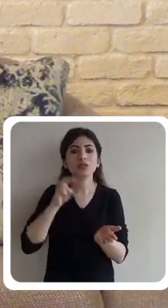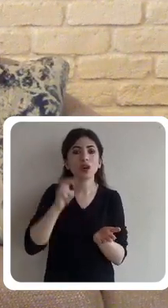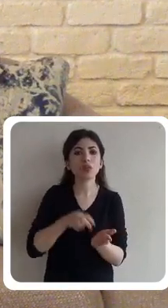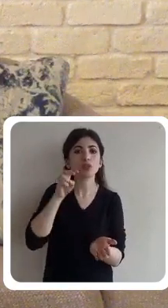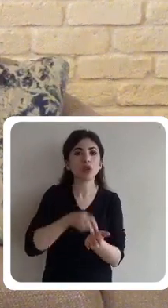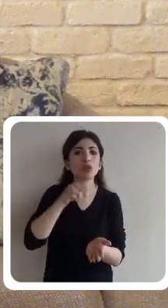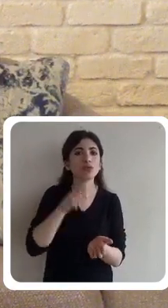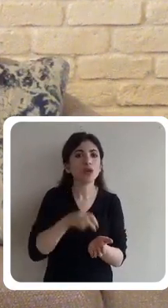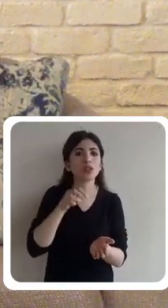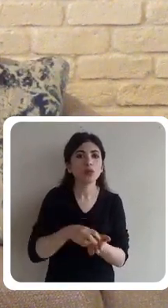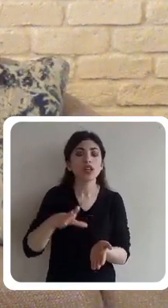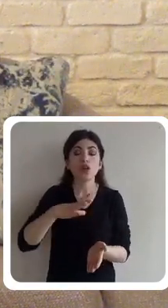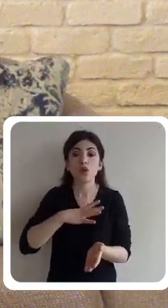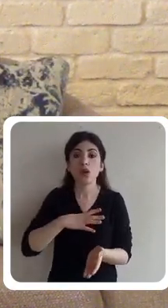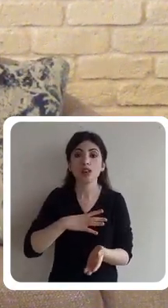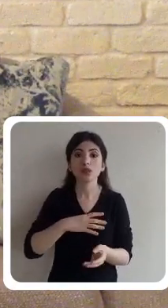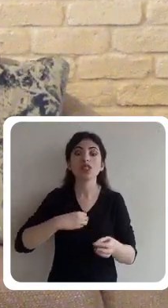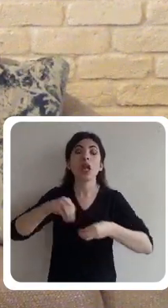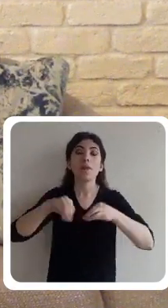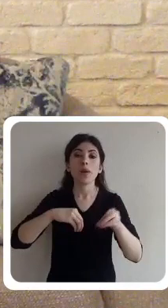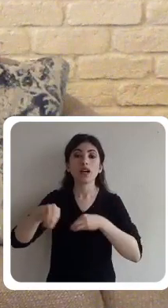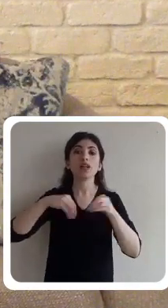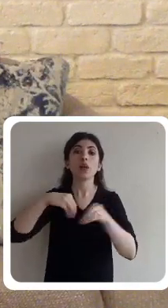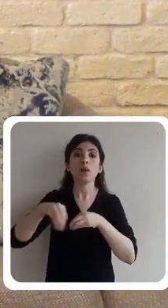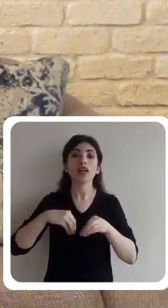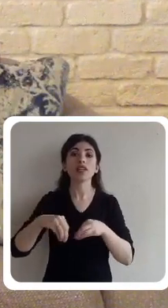Bizim Pirebek hoplamış hoplamış varmış bakkala.